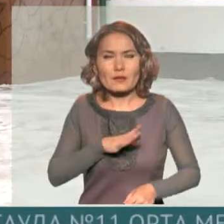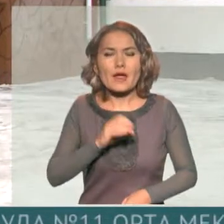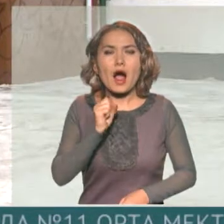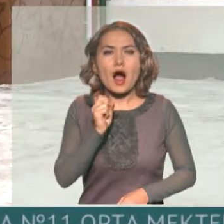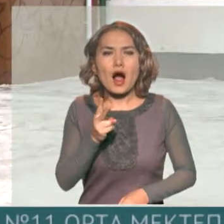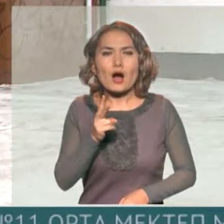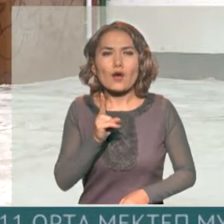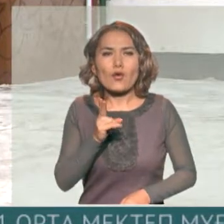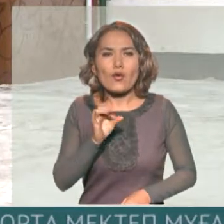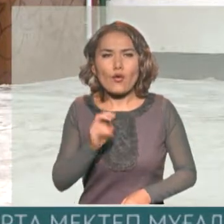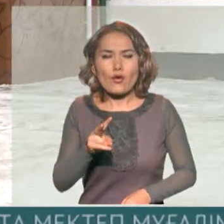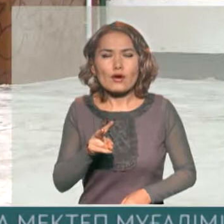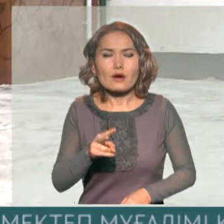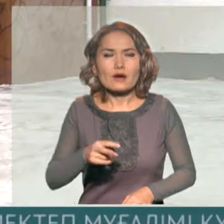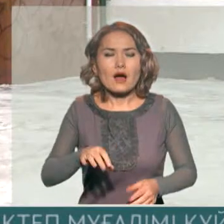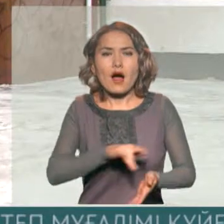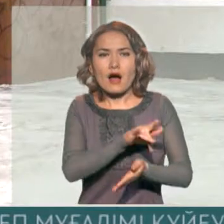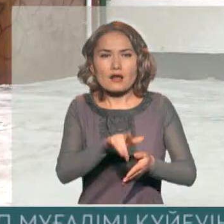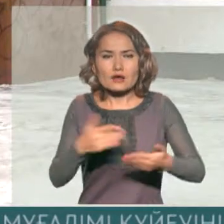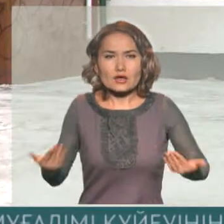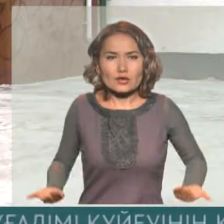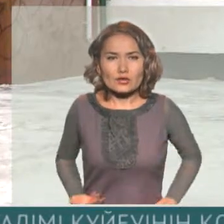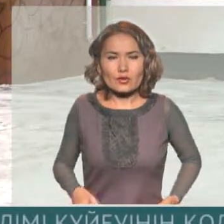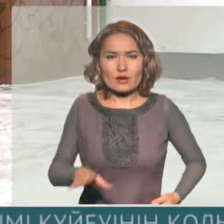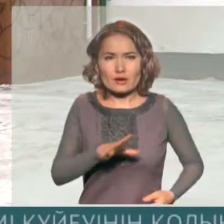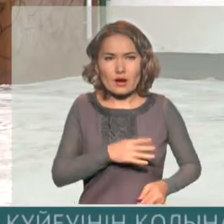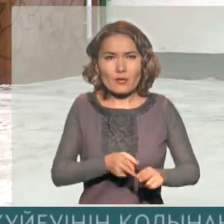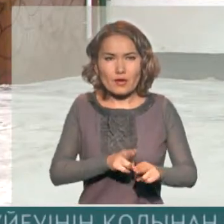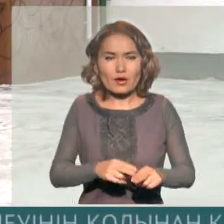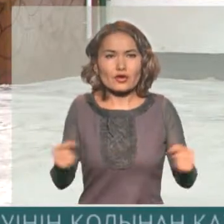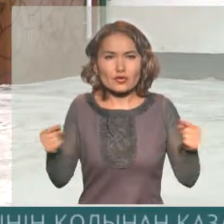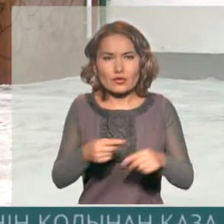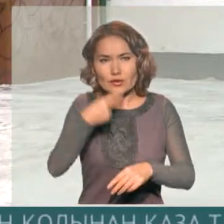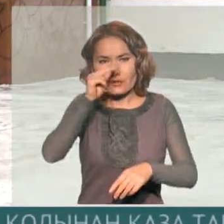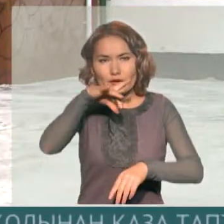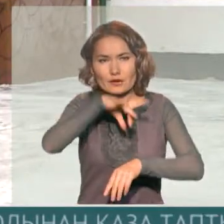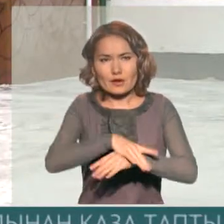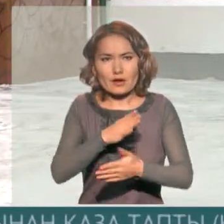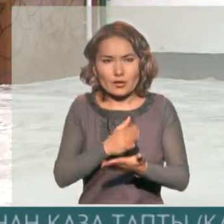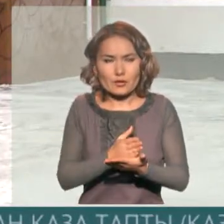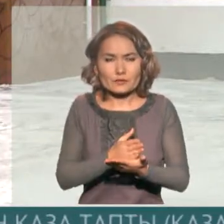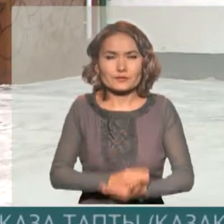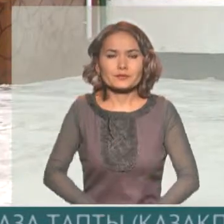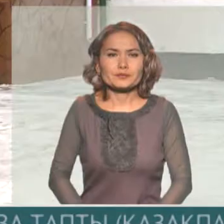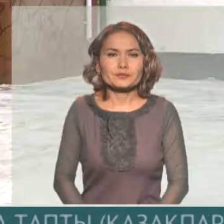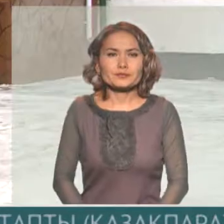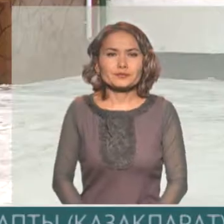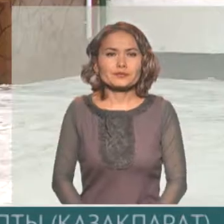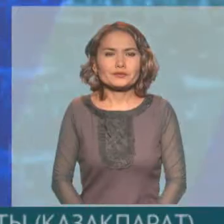аумағында халифат құруды мақсат еткен. Қазір аталған іс бойынша тергеу амалдары жүргізіліп жатыр. Материалдар сотқа